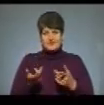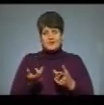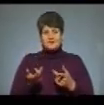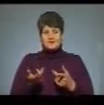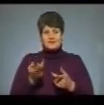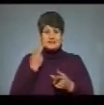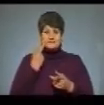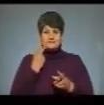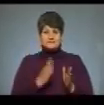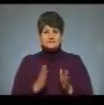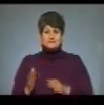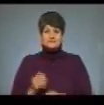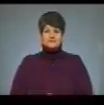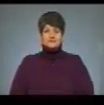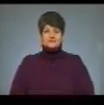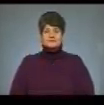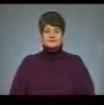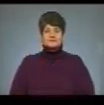залишилося нам.